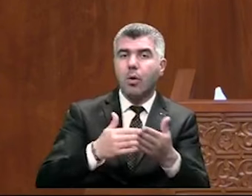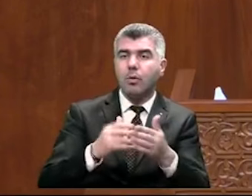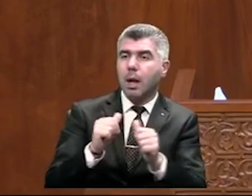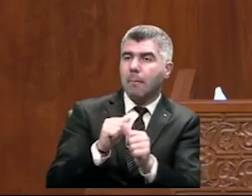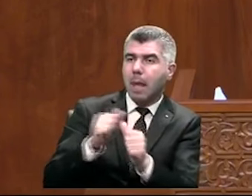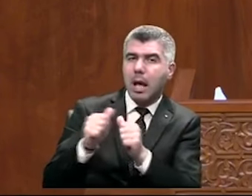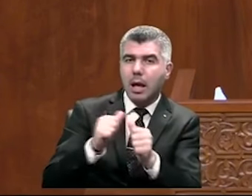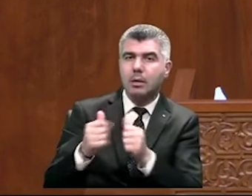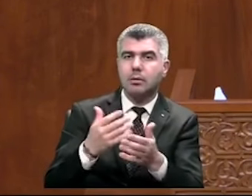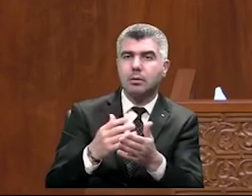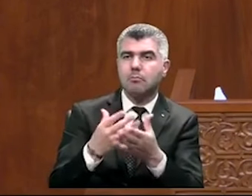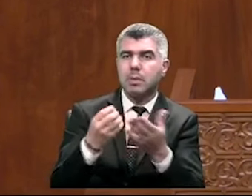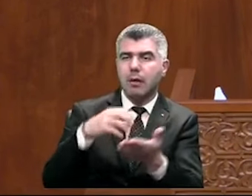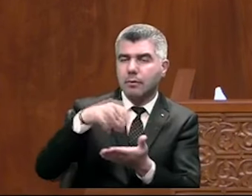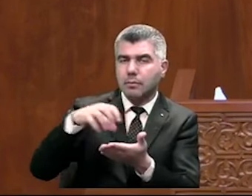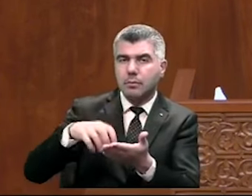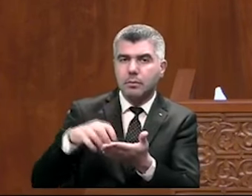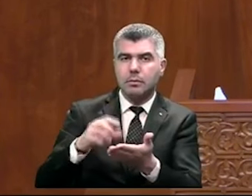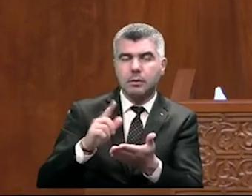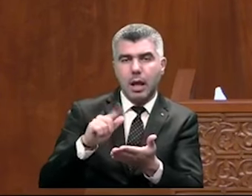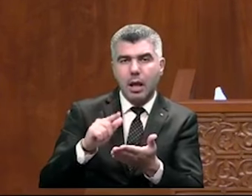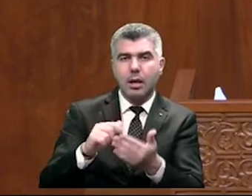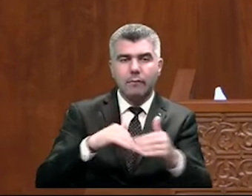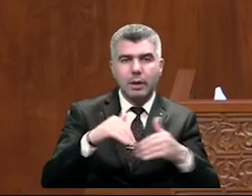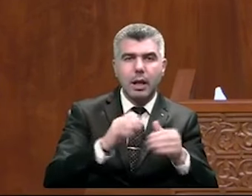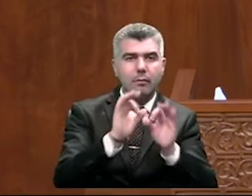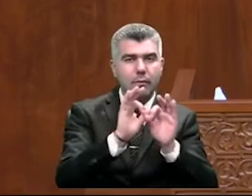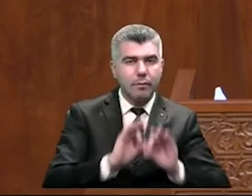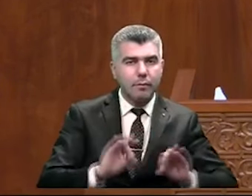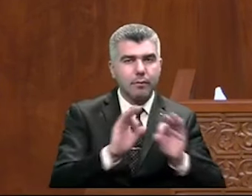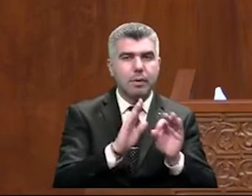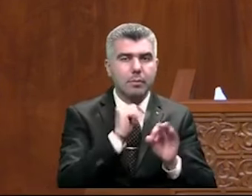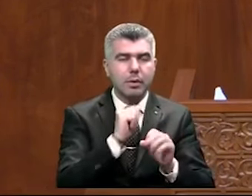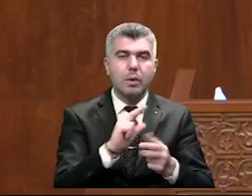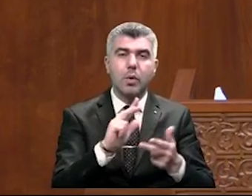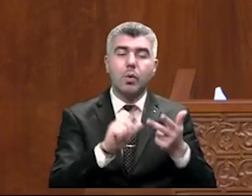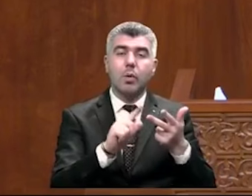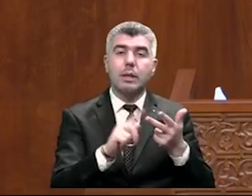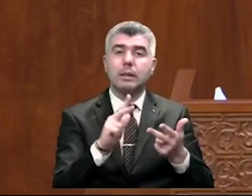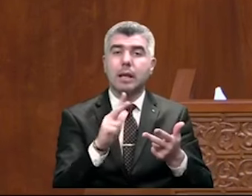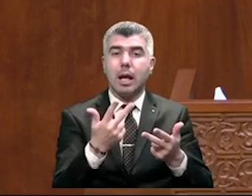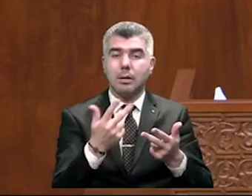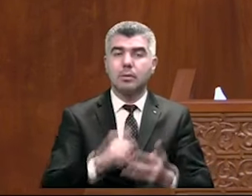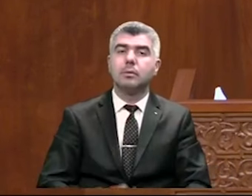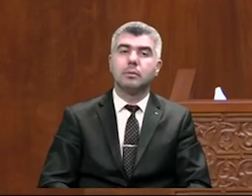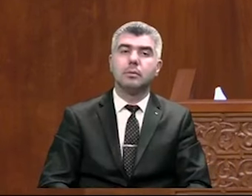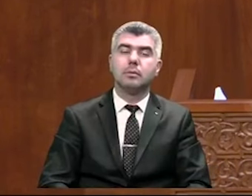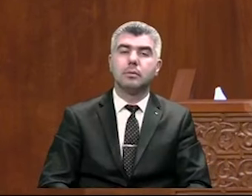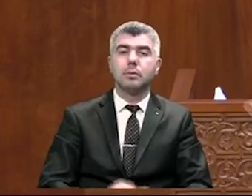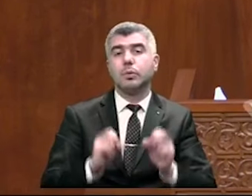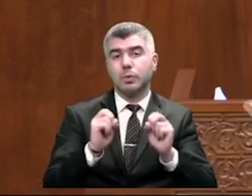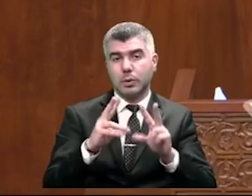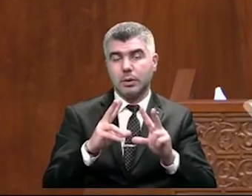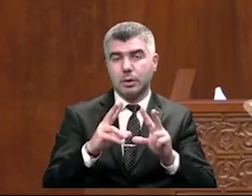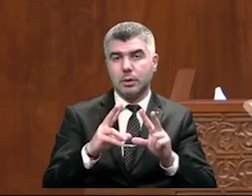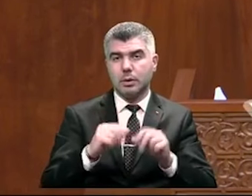المجاليه بين العديد من الاقاليم التي تعاني من هذه الاشكاليه ثالثا وهو كذلك التفاعل